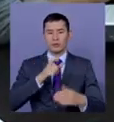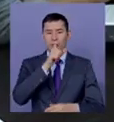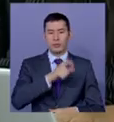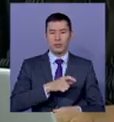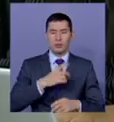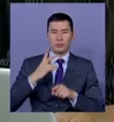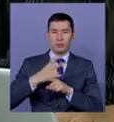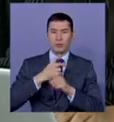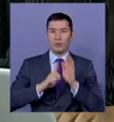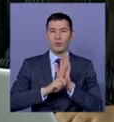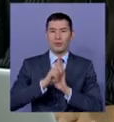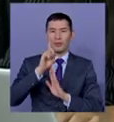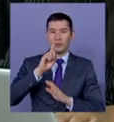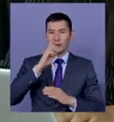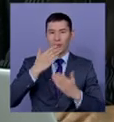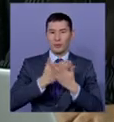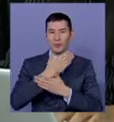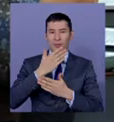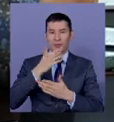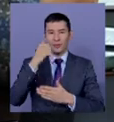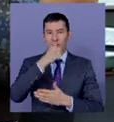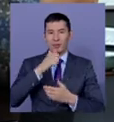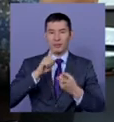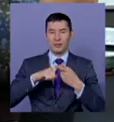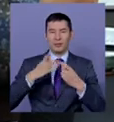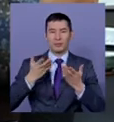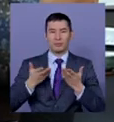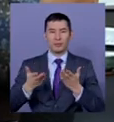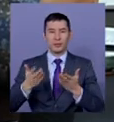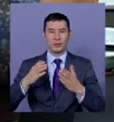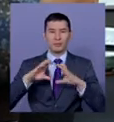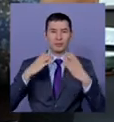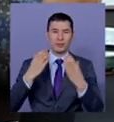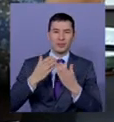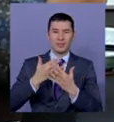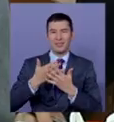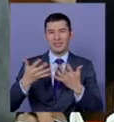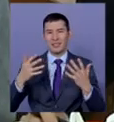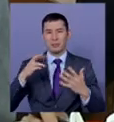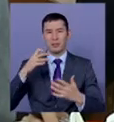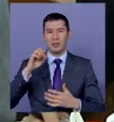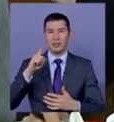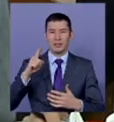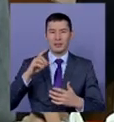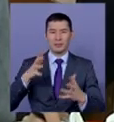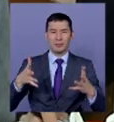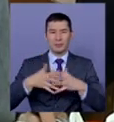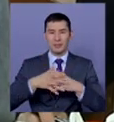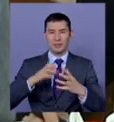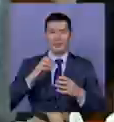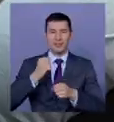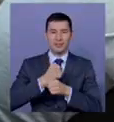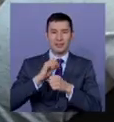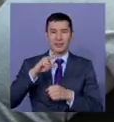улануына жаңа жыл мерекесі қарсаңында кондитерлік өнімдер, шұжық өнімдері және майонез қосылған салаттар себеп болады. Сонымен қоса